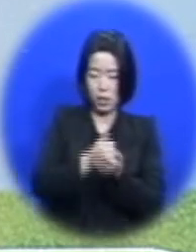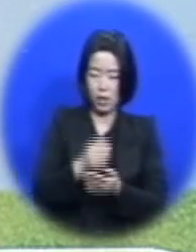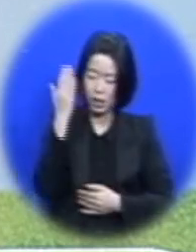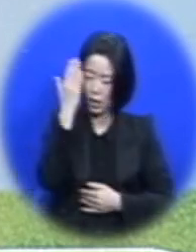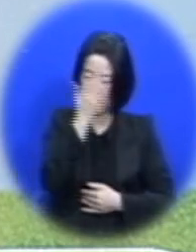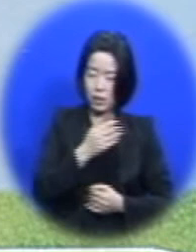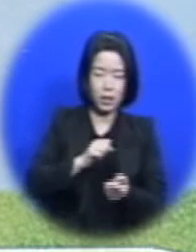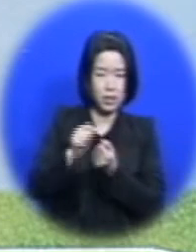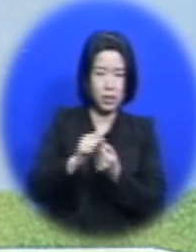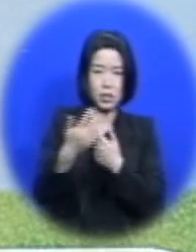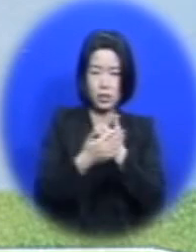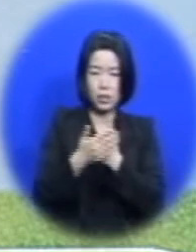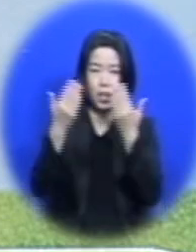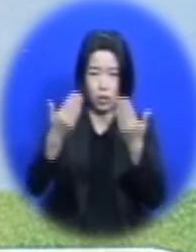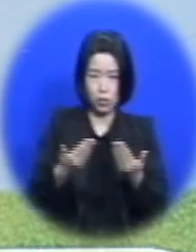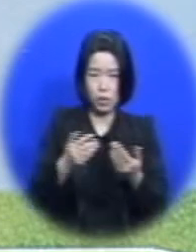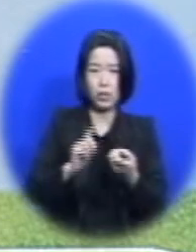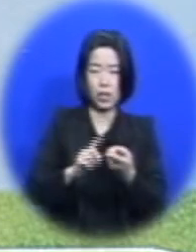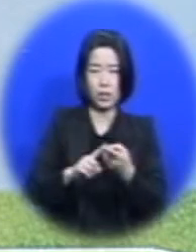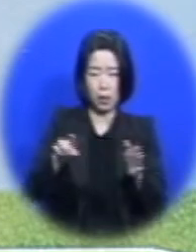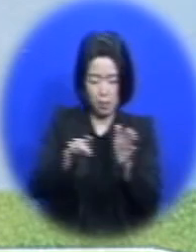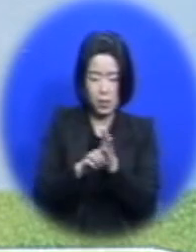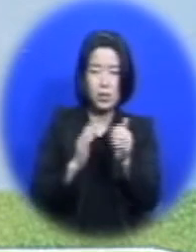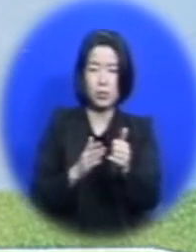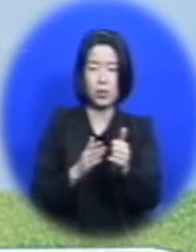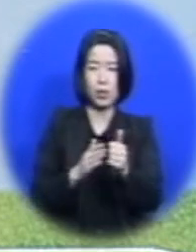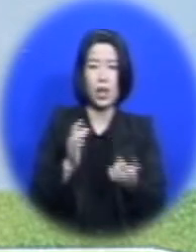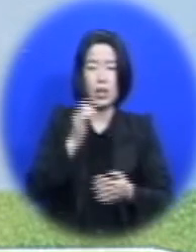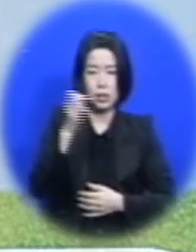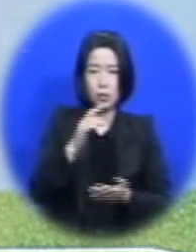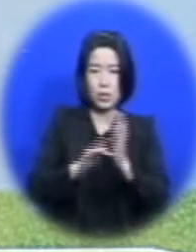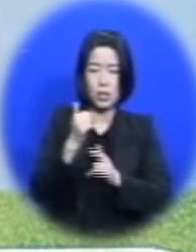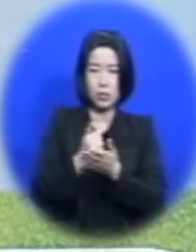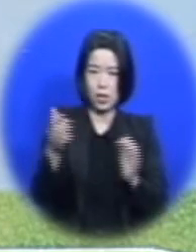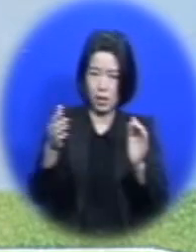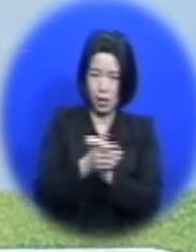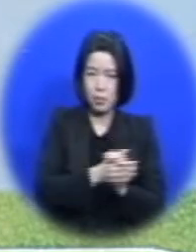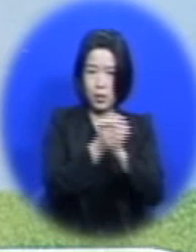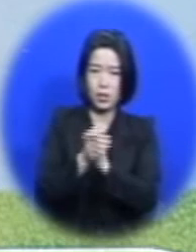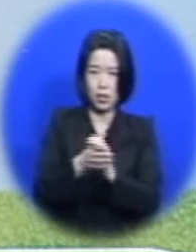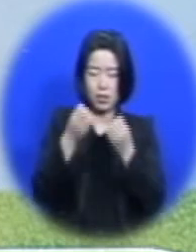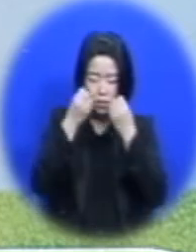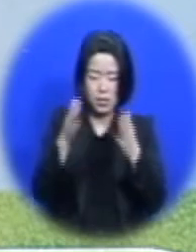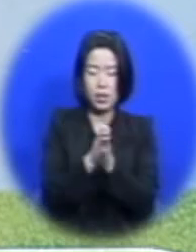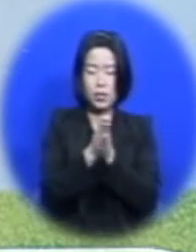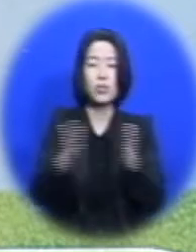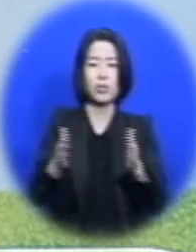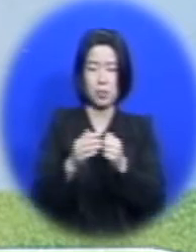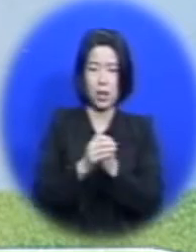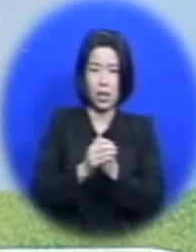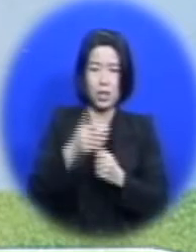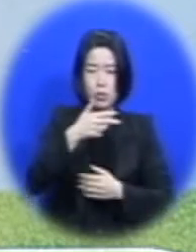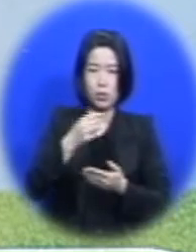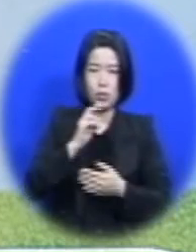시 깨지는 은혜를 주시려는 것을 믿으세요 그리고 예수님과 연합하여 새출발 안았습니다 주여 오늘이 제게